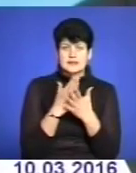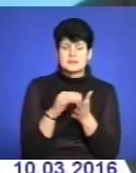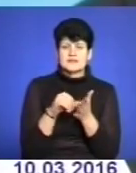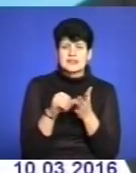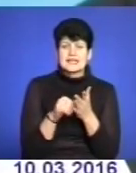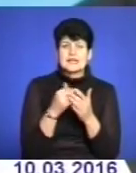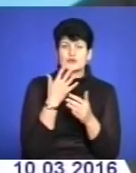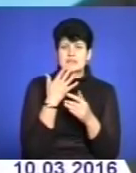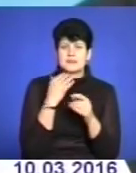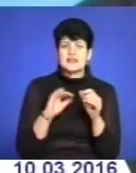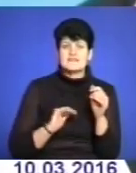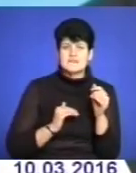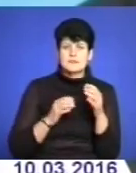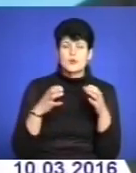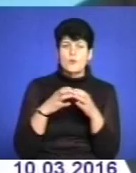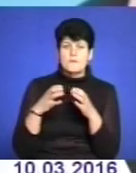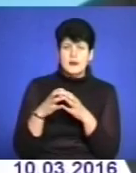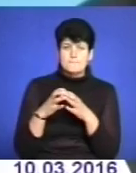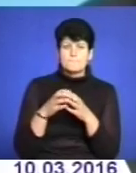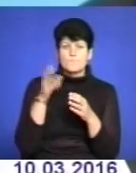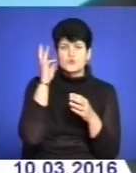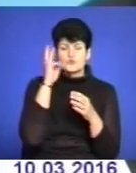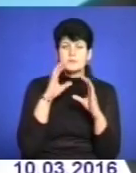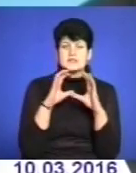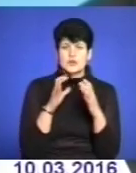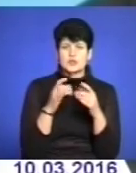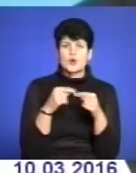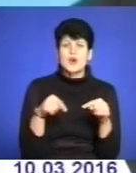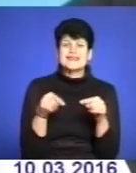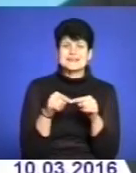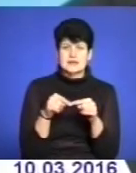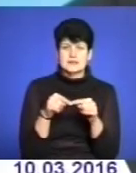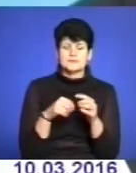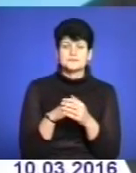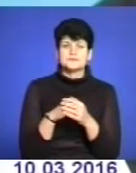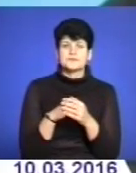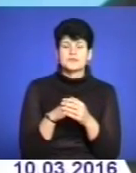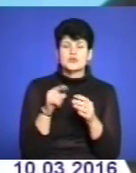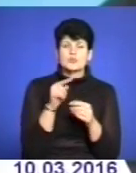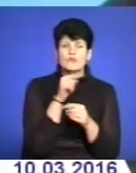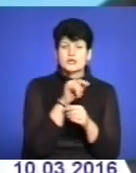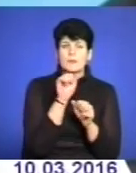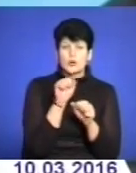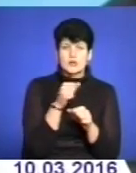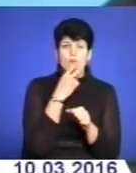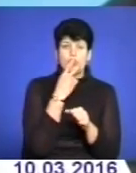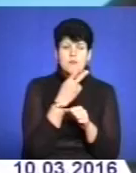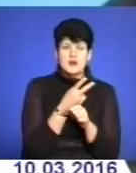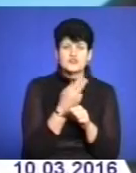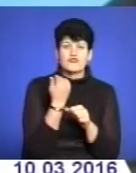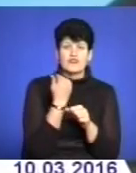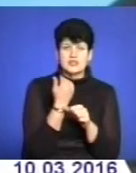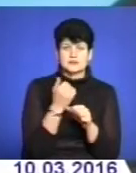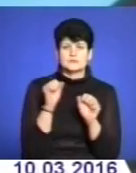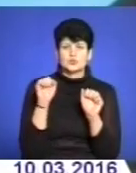фірм, компаній, посольств, міжнародних організацій, щоб вони могли побачити ваші